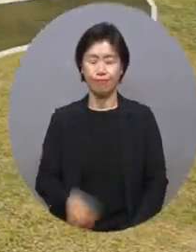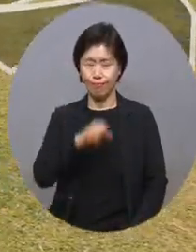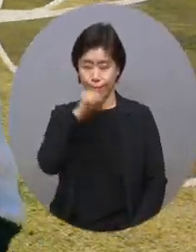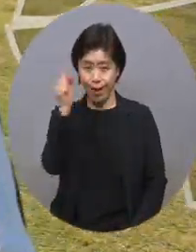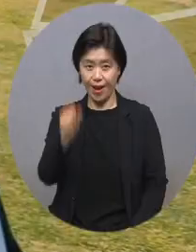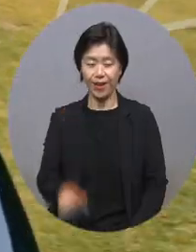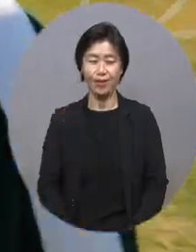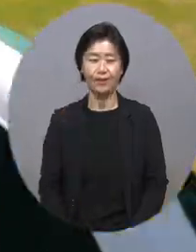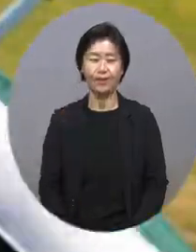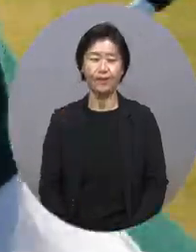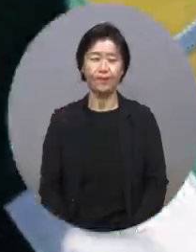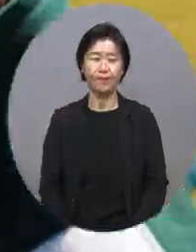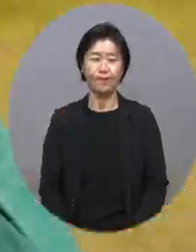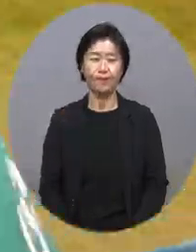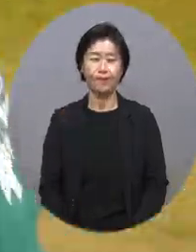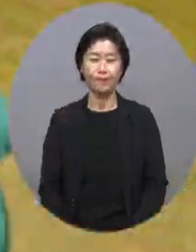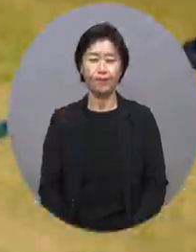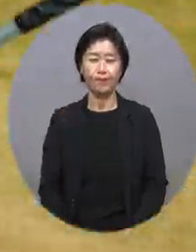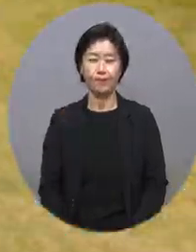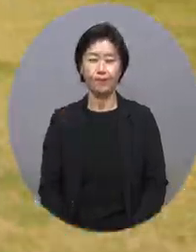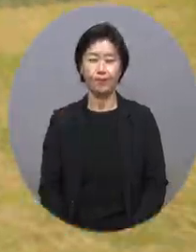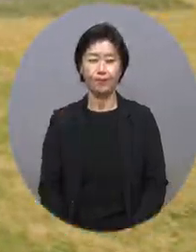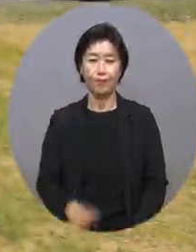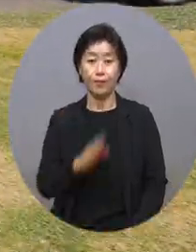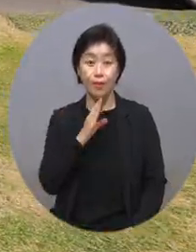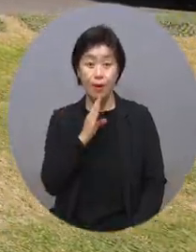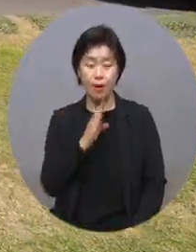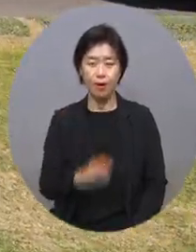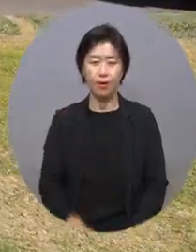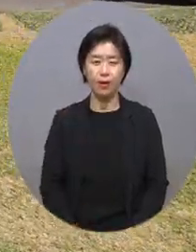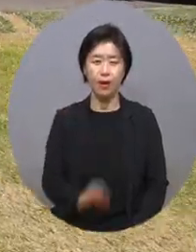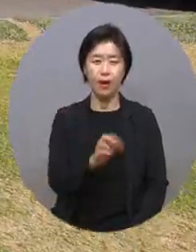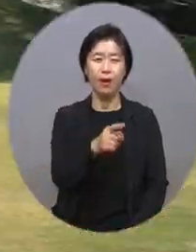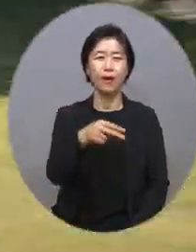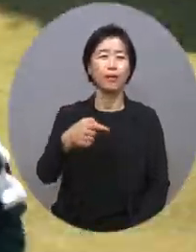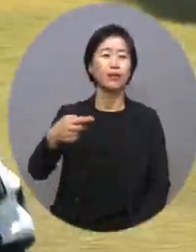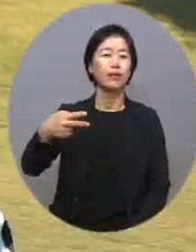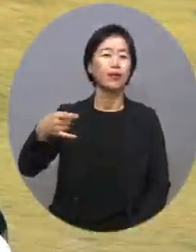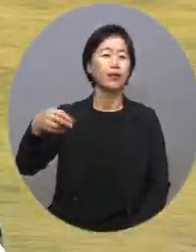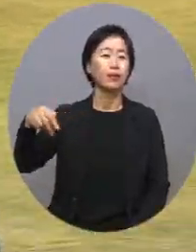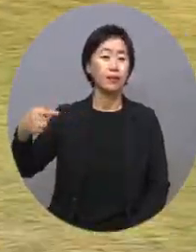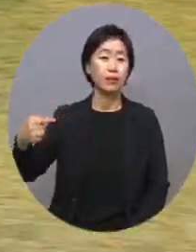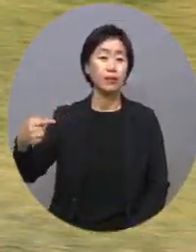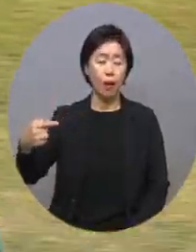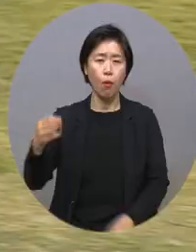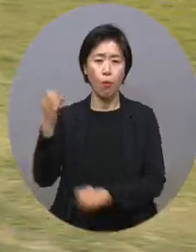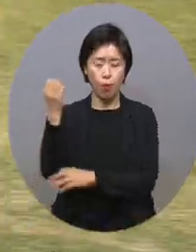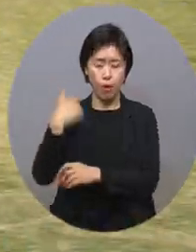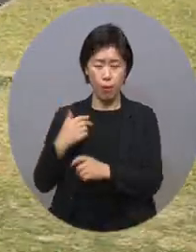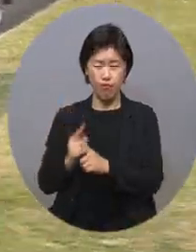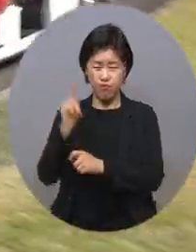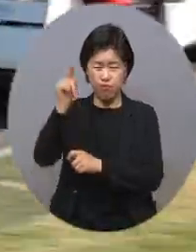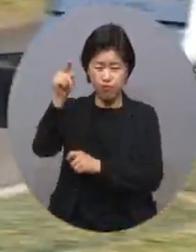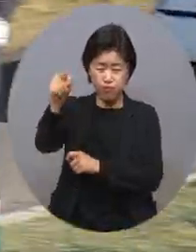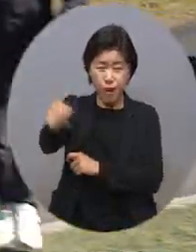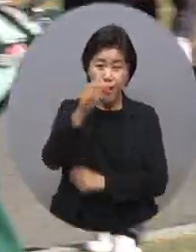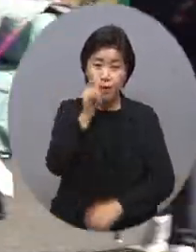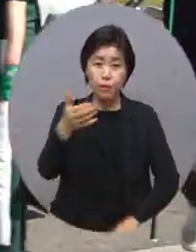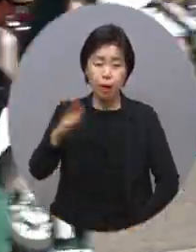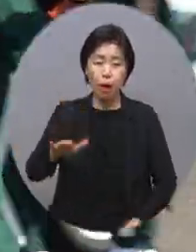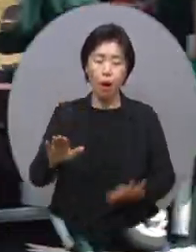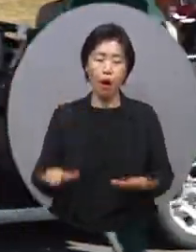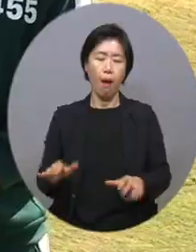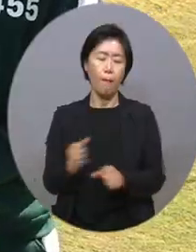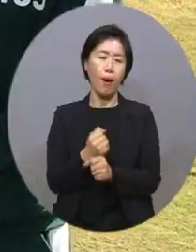합격. 아, 이거 원래 어드레스가 이거보다 긴데 당황했어요.